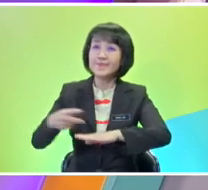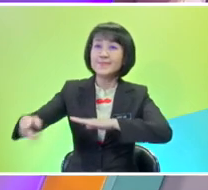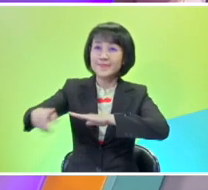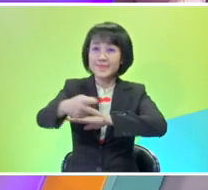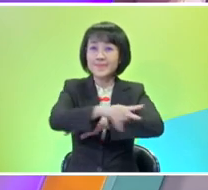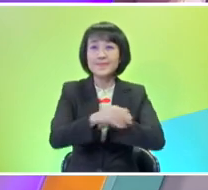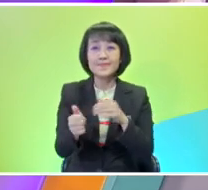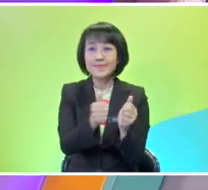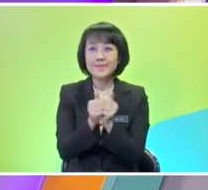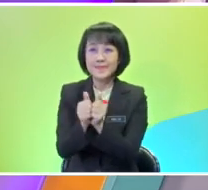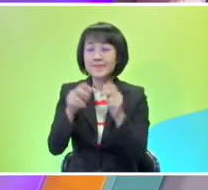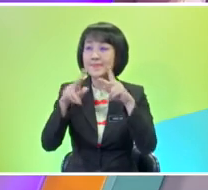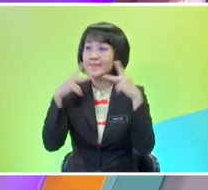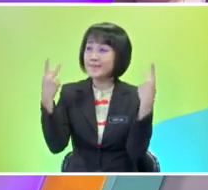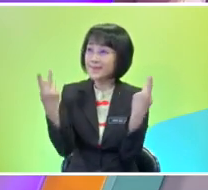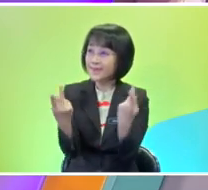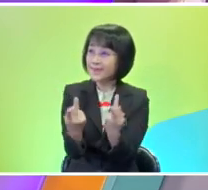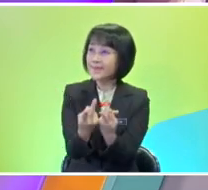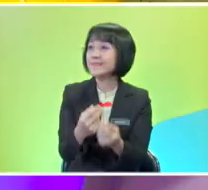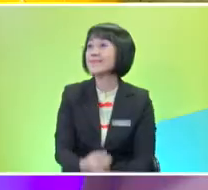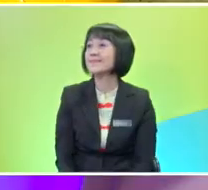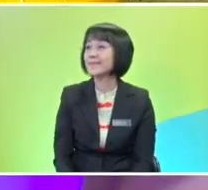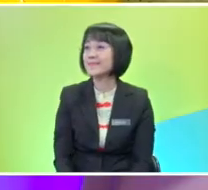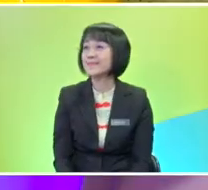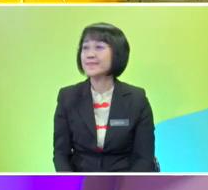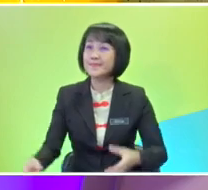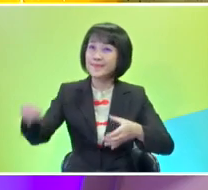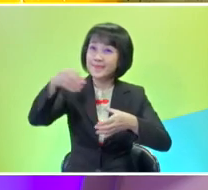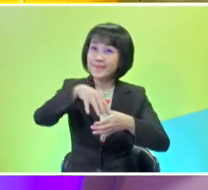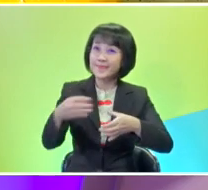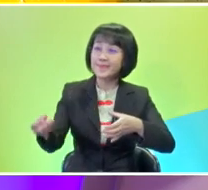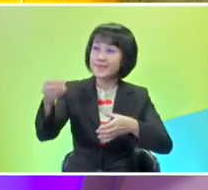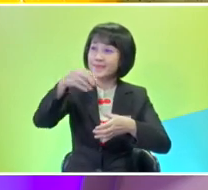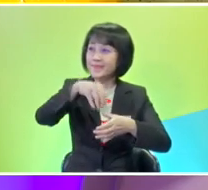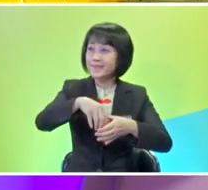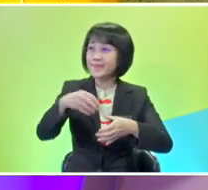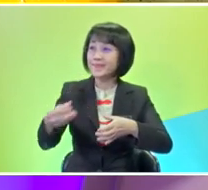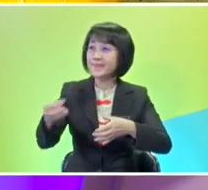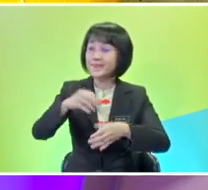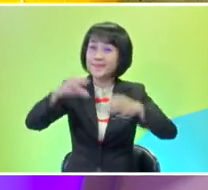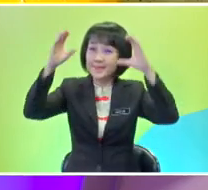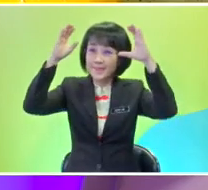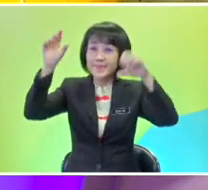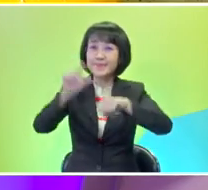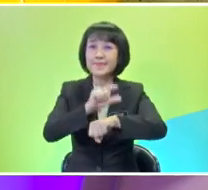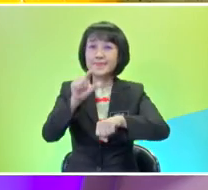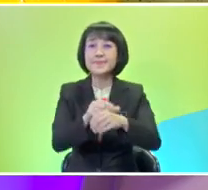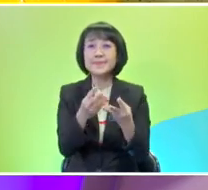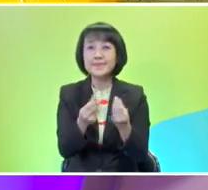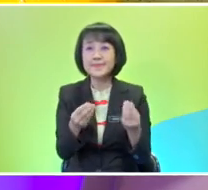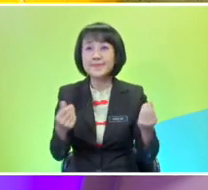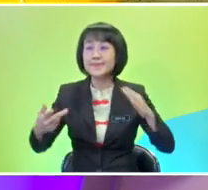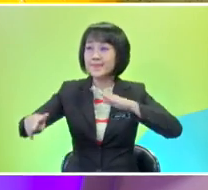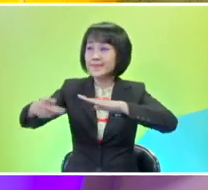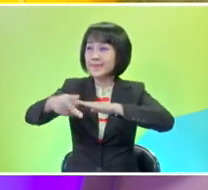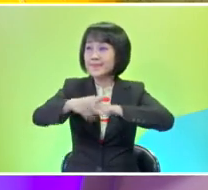istana plastik masing-masing kita masukkan pasir Cikgu bumbunya pasir pantai Oke kita pindah tekan-tekan